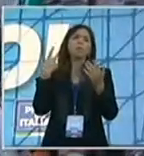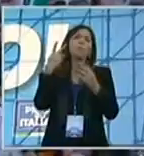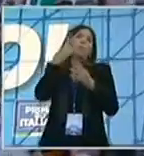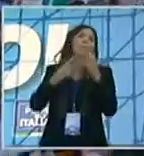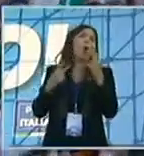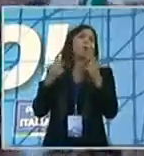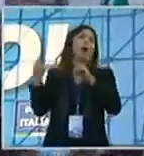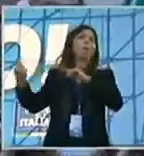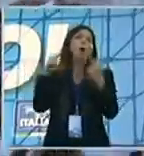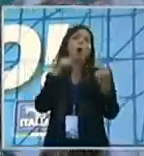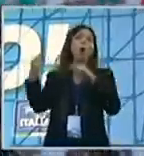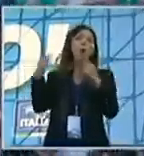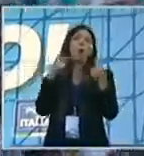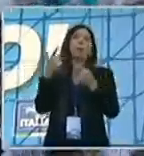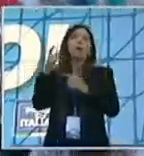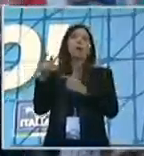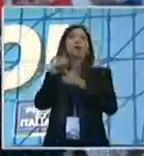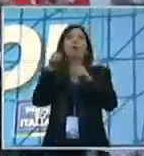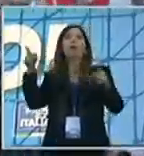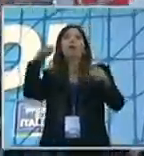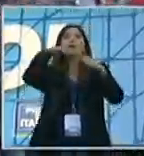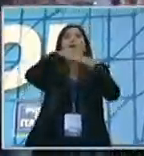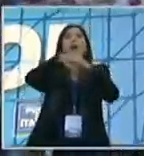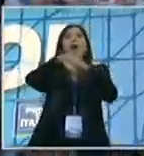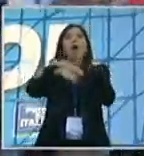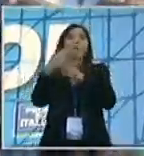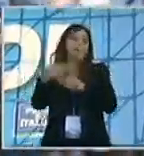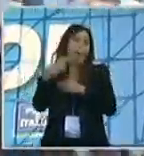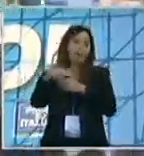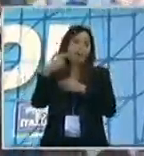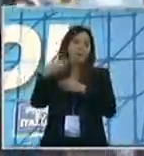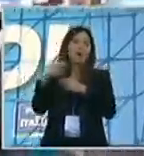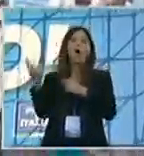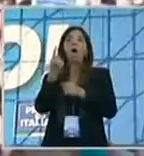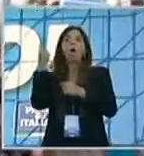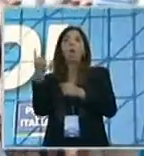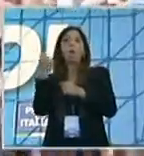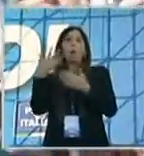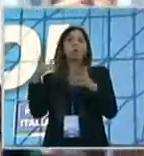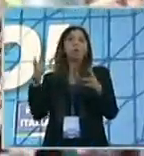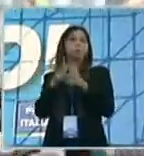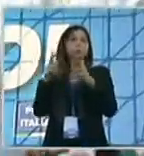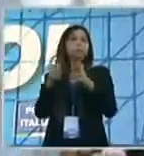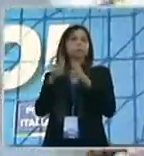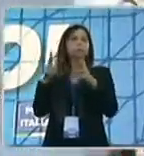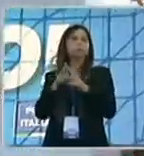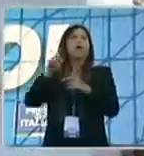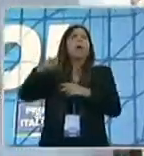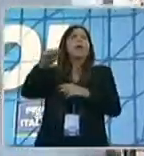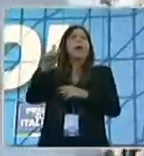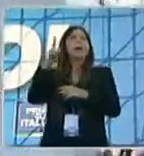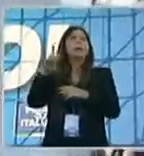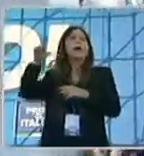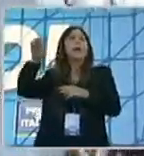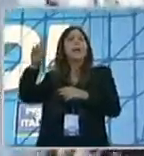Giovanni, brusco cambio, eccolo qui. E qualcuno ha bisticciato con Gad Lerner, sia